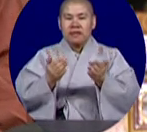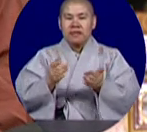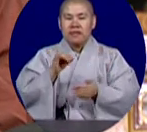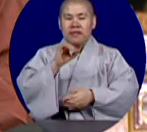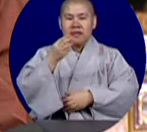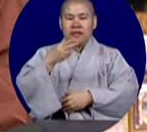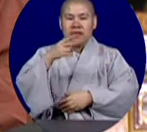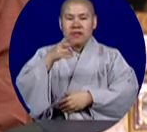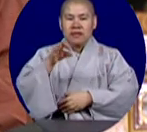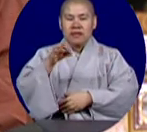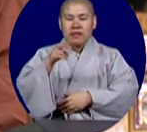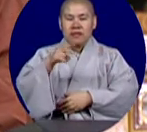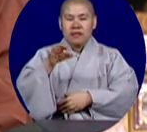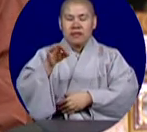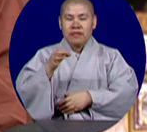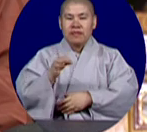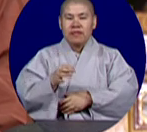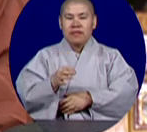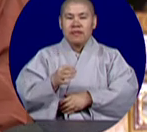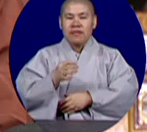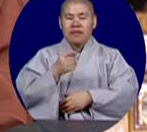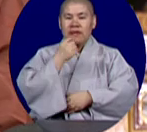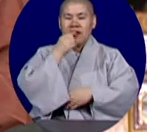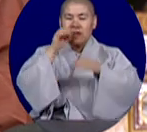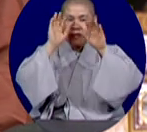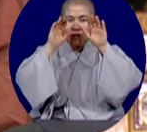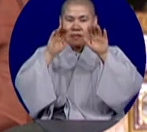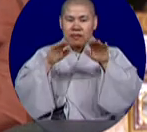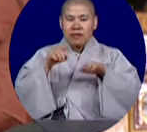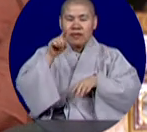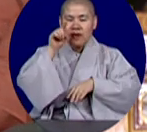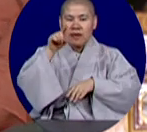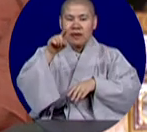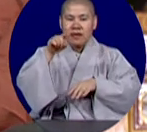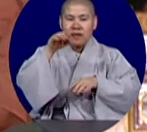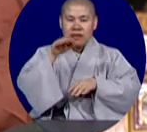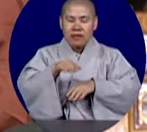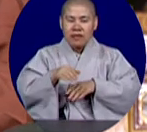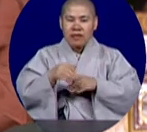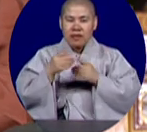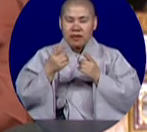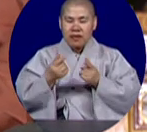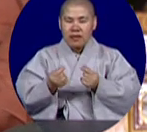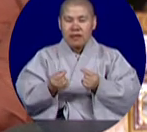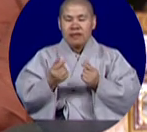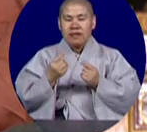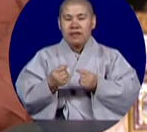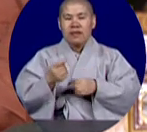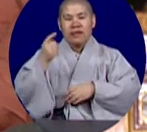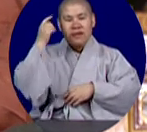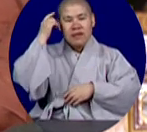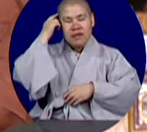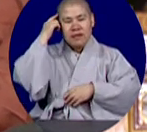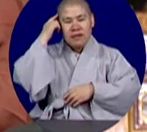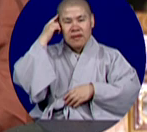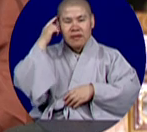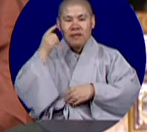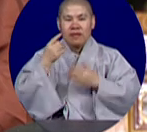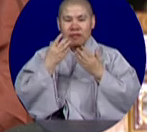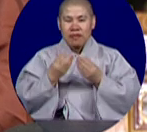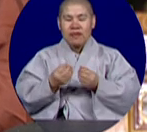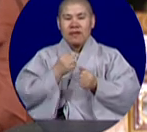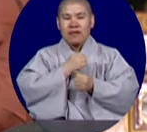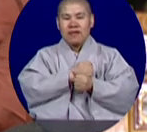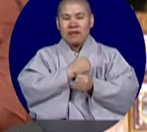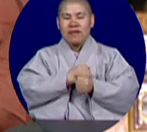건 거기에 눈 한 점 딱 떨어뜨리는 것 같다. 우리 생각이라는 게 그 모양이에요. 그렇게 허망한